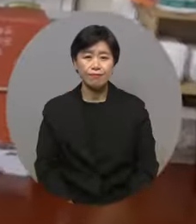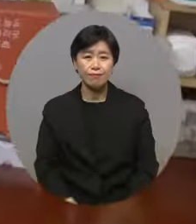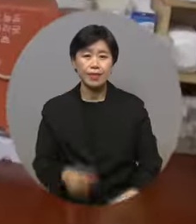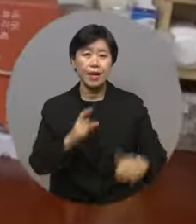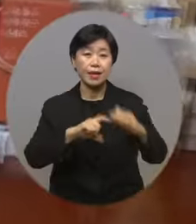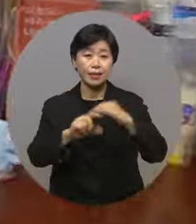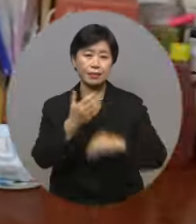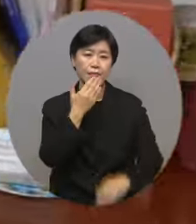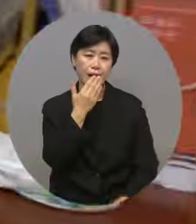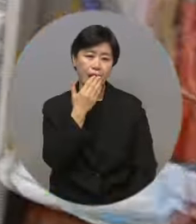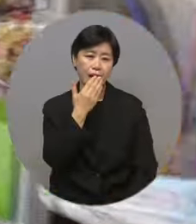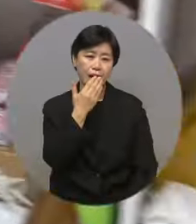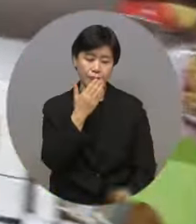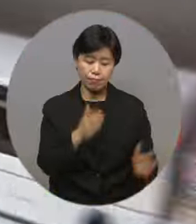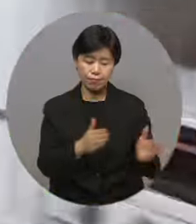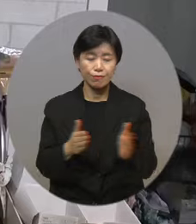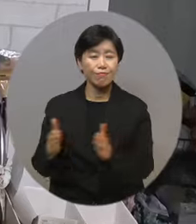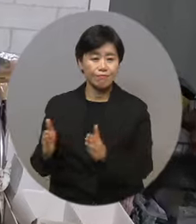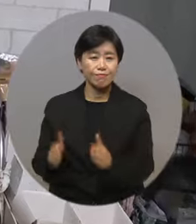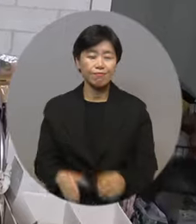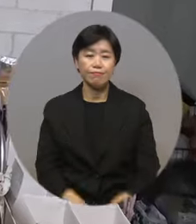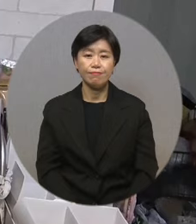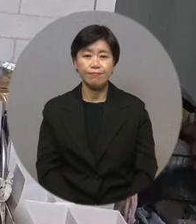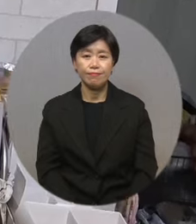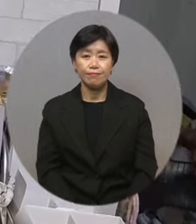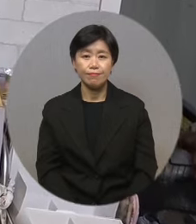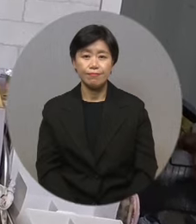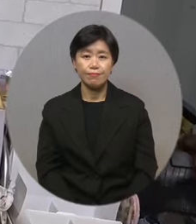아침밥 먹을 준비하고 있어요.